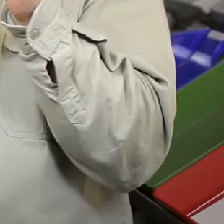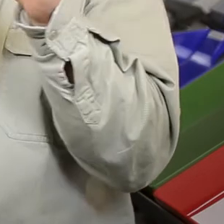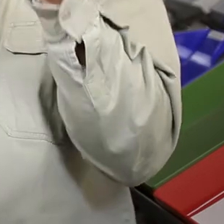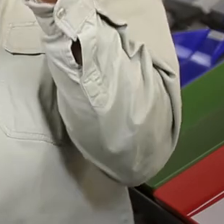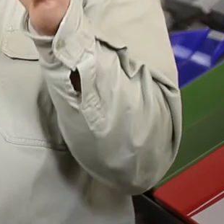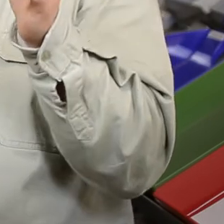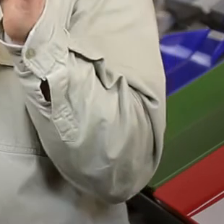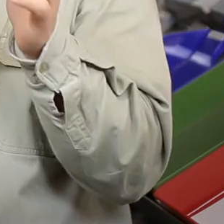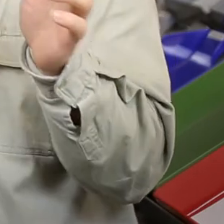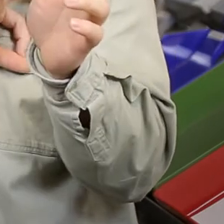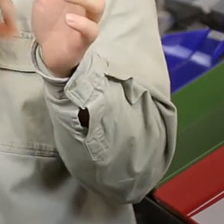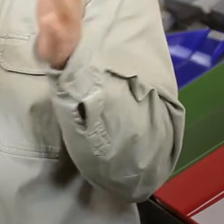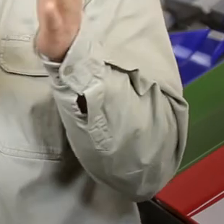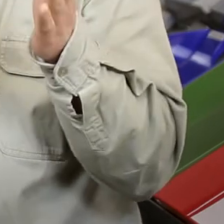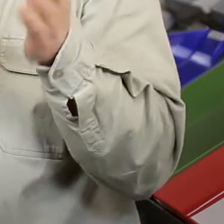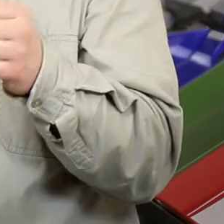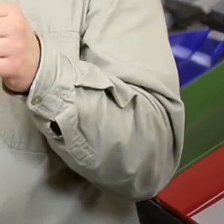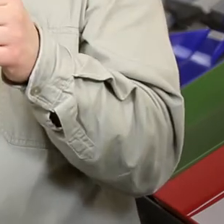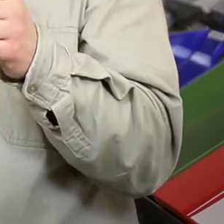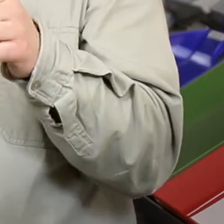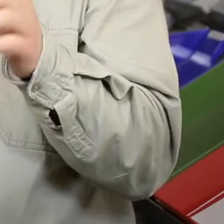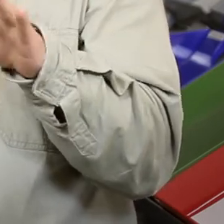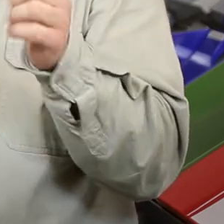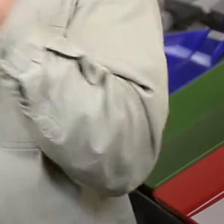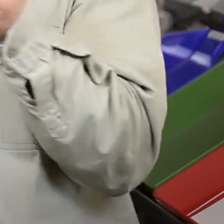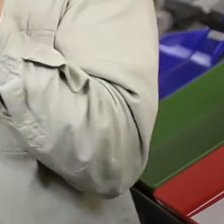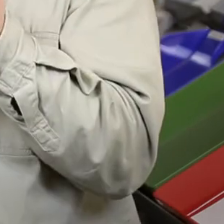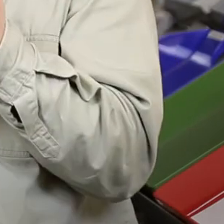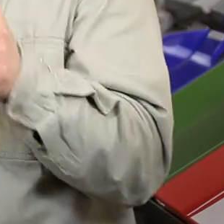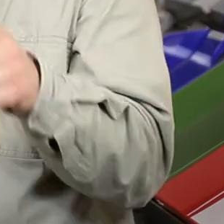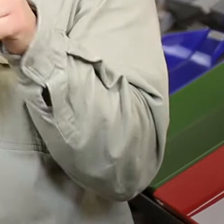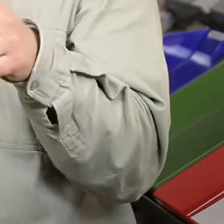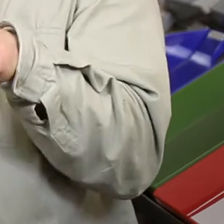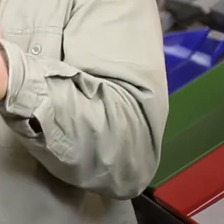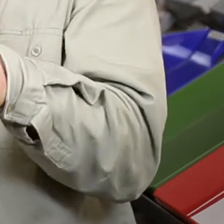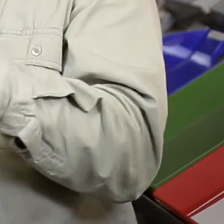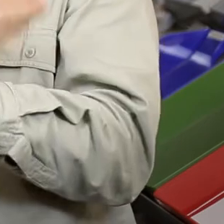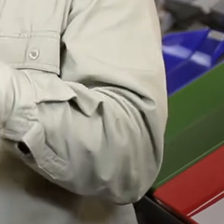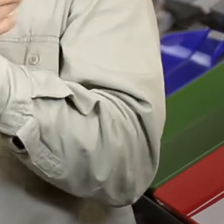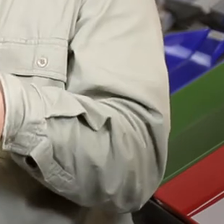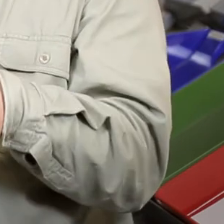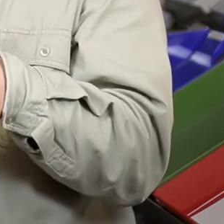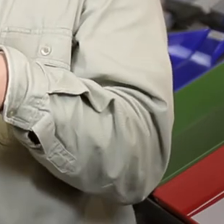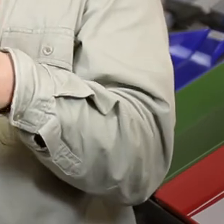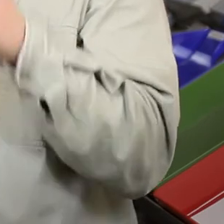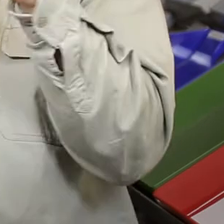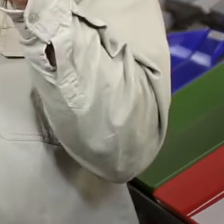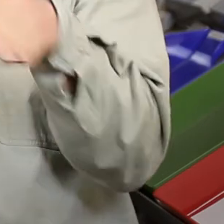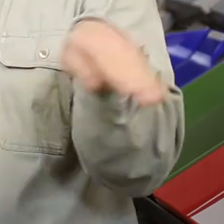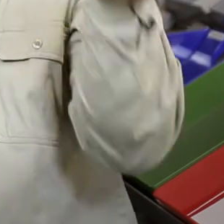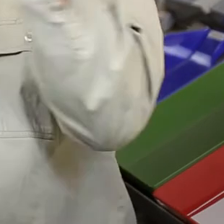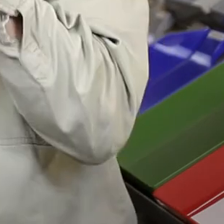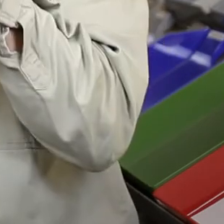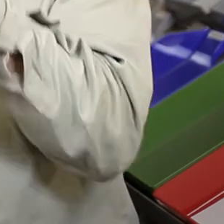Doch jetzt kann ich ohne Papier arbeiten. Es ist zeitsparender. Es ist ein Kommunikationsausgleich mit meinen Kollegen.